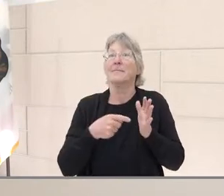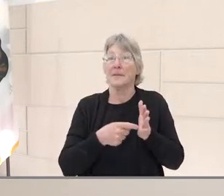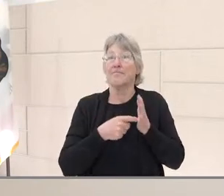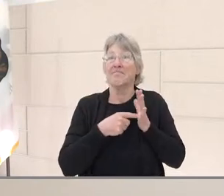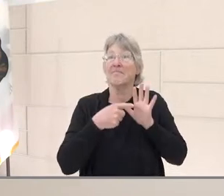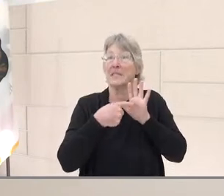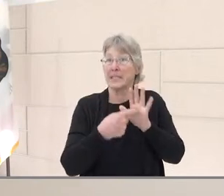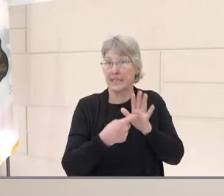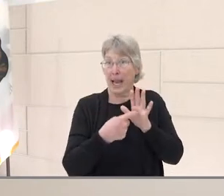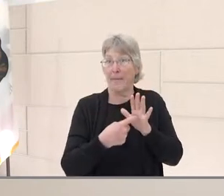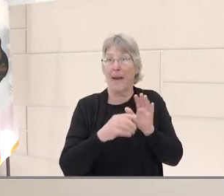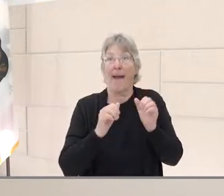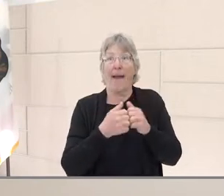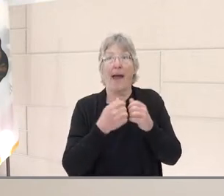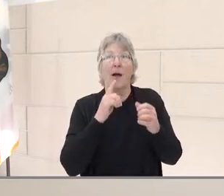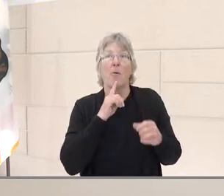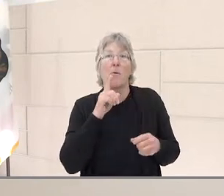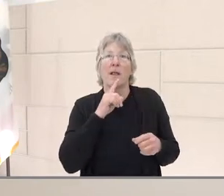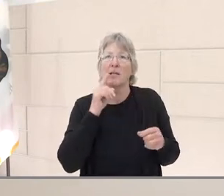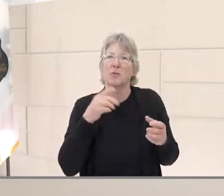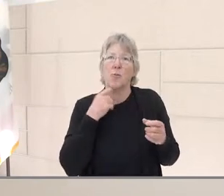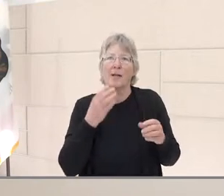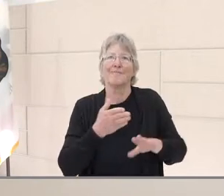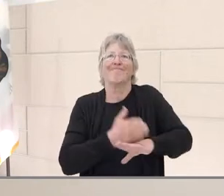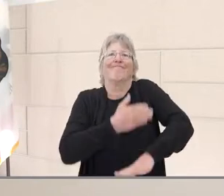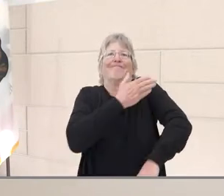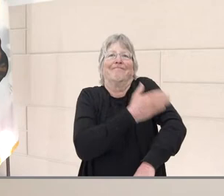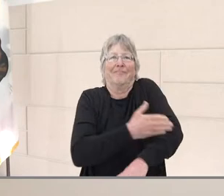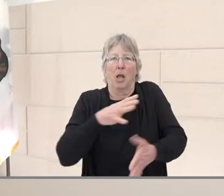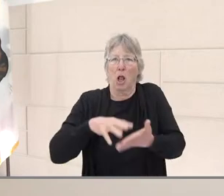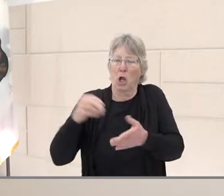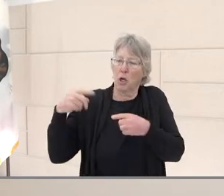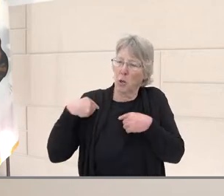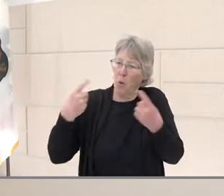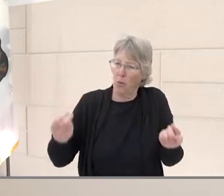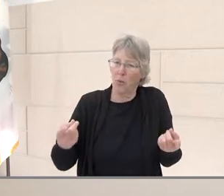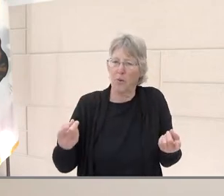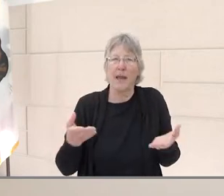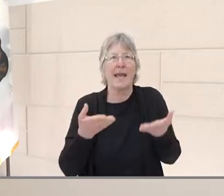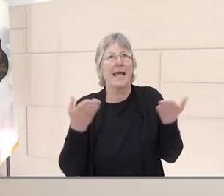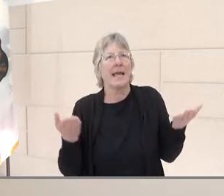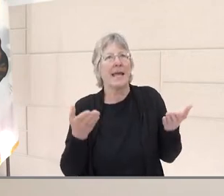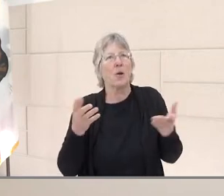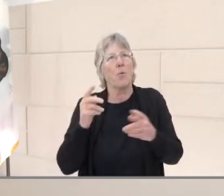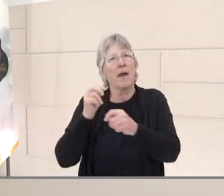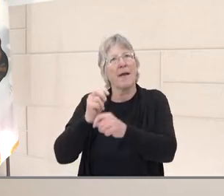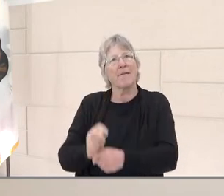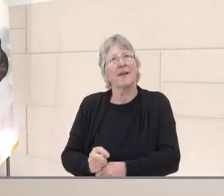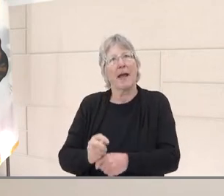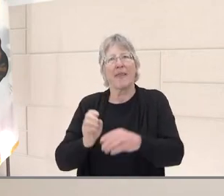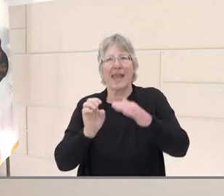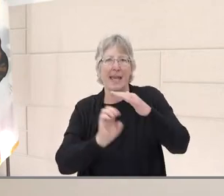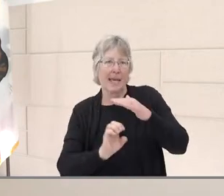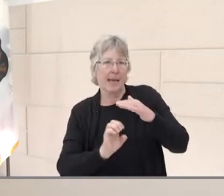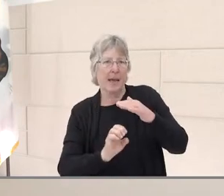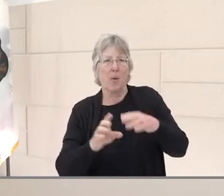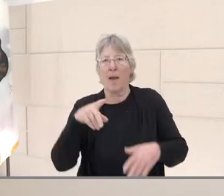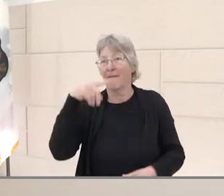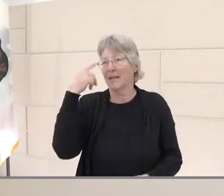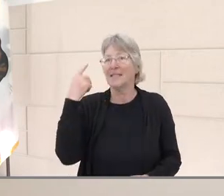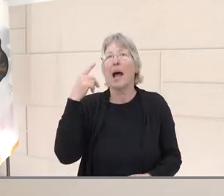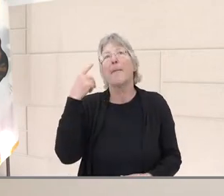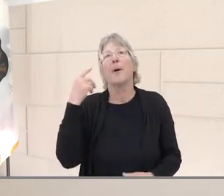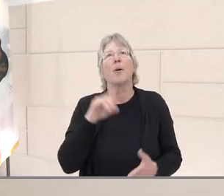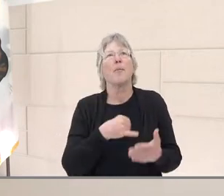ជាធ្វើយ៉ាងណាដើម្បីធ្វើពន្យាដល់ការសិក្សា